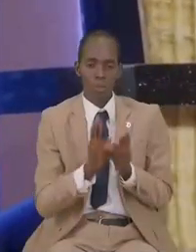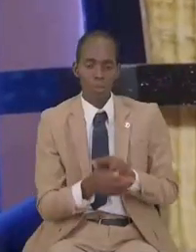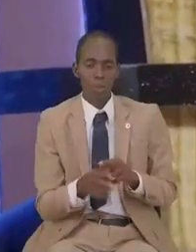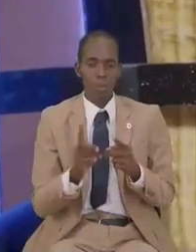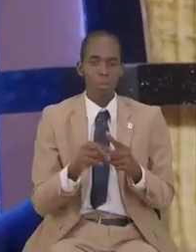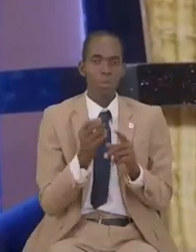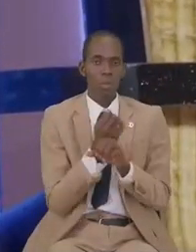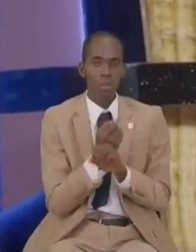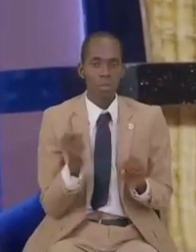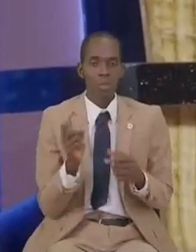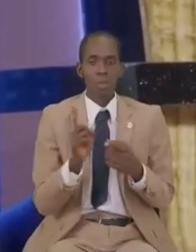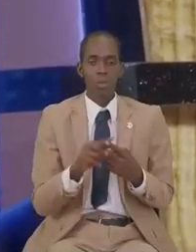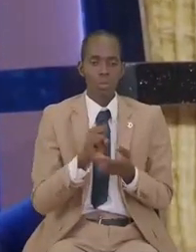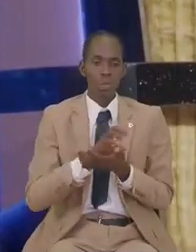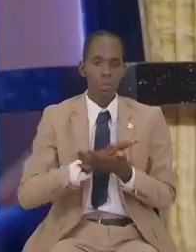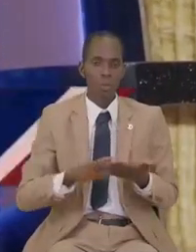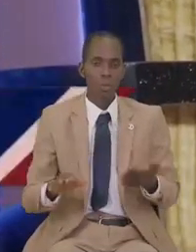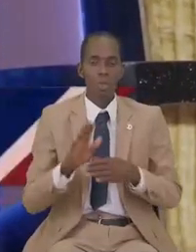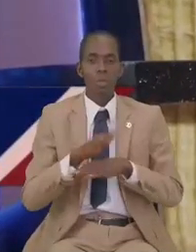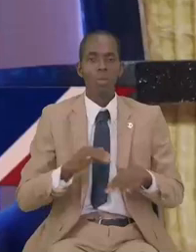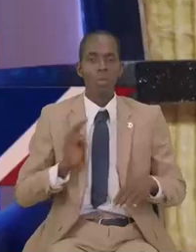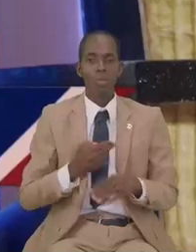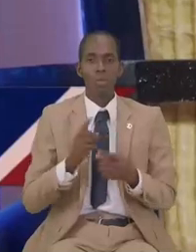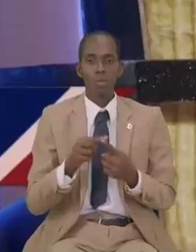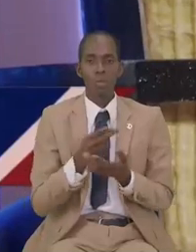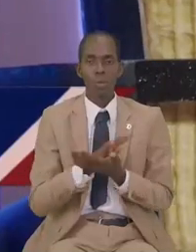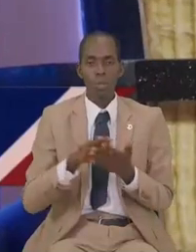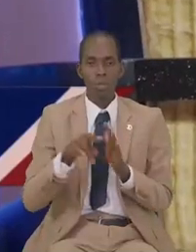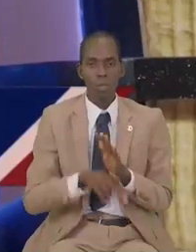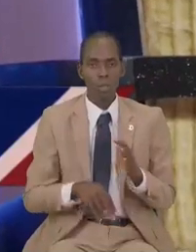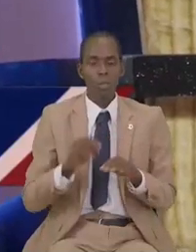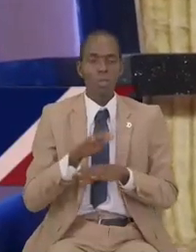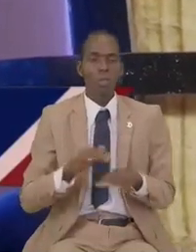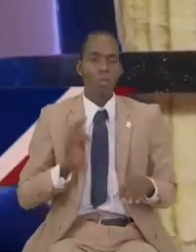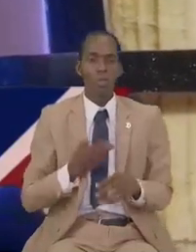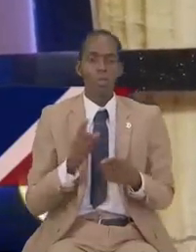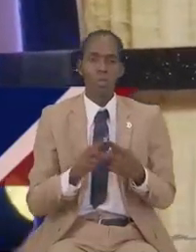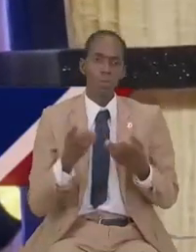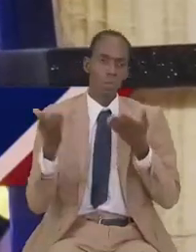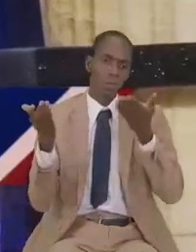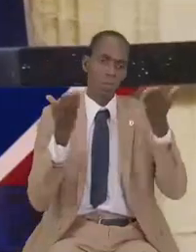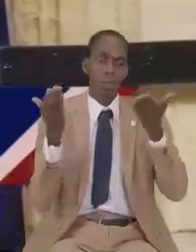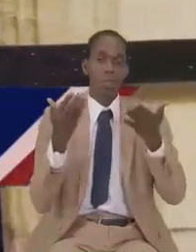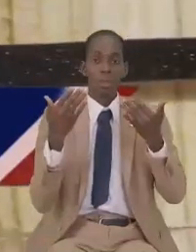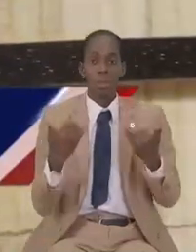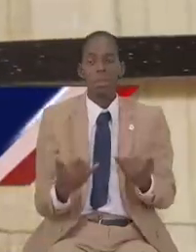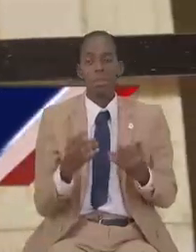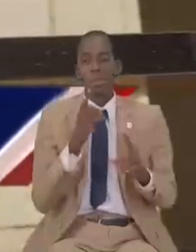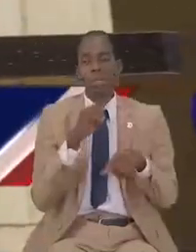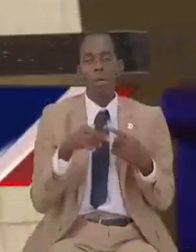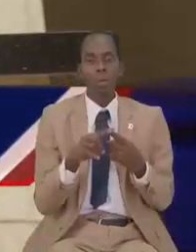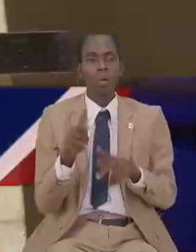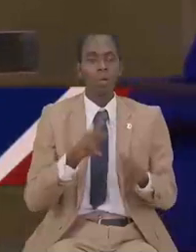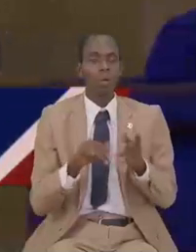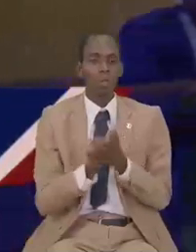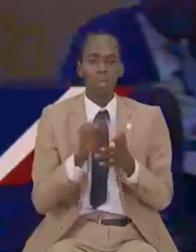appelés à la sanctification. Il nous a appelés à la sainteté. Il nous a appelés au service. Donc nous parlons maintenant de ceux qui sont appelés.